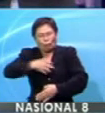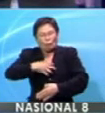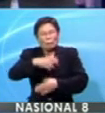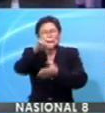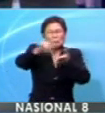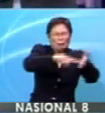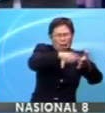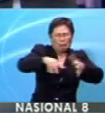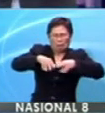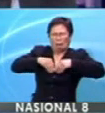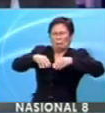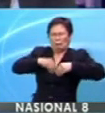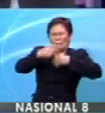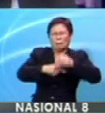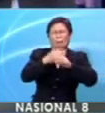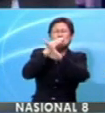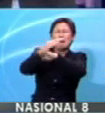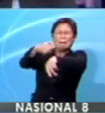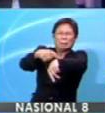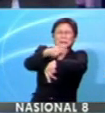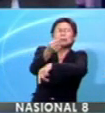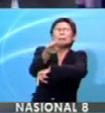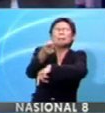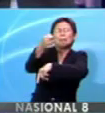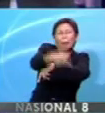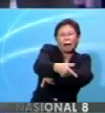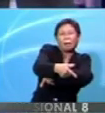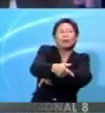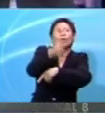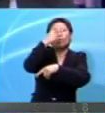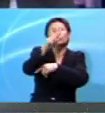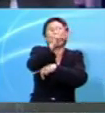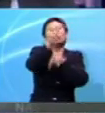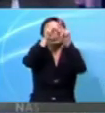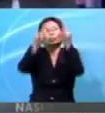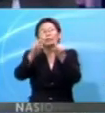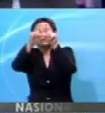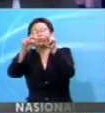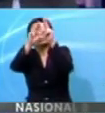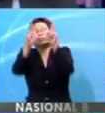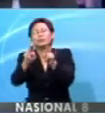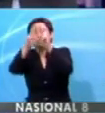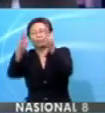kritikan yang diterima mengenai kekangan masa dan kos bagi menduduki dua ujian